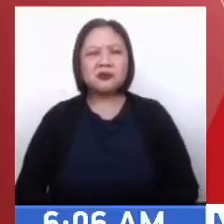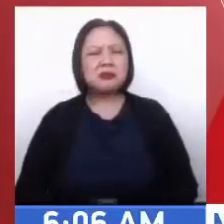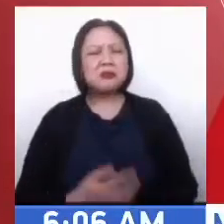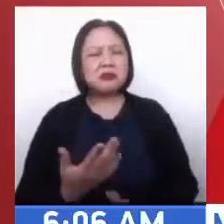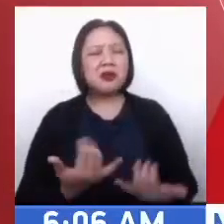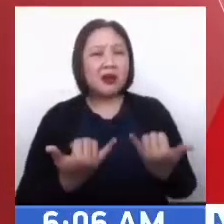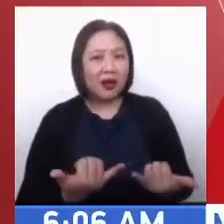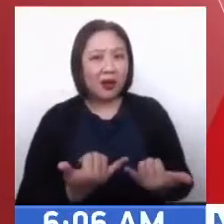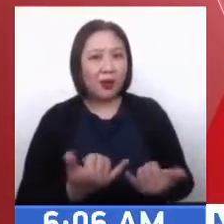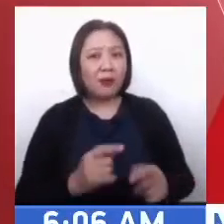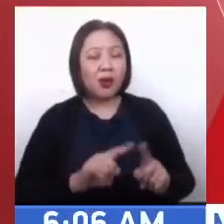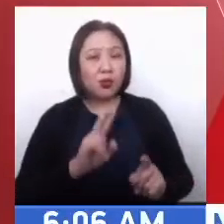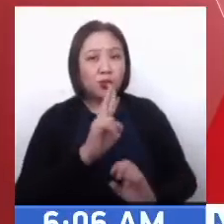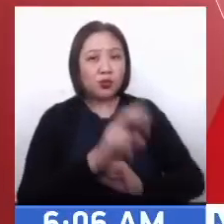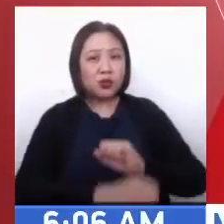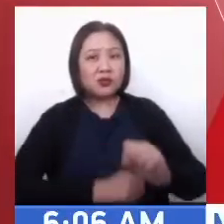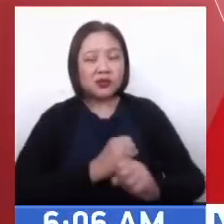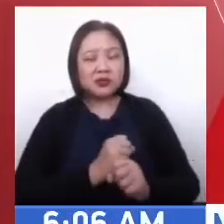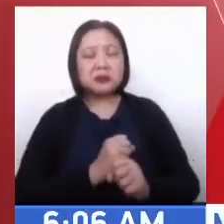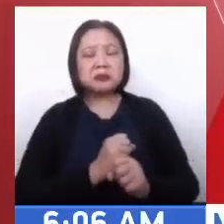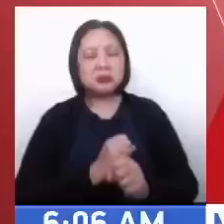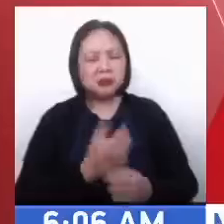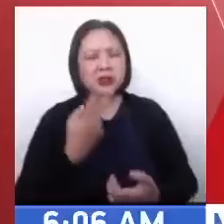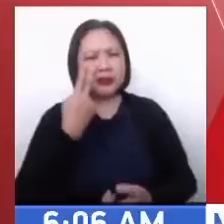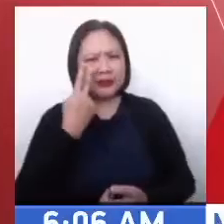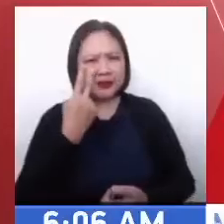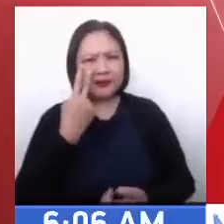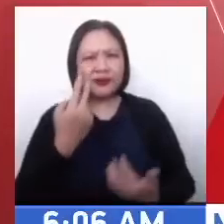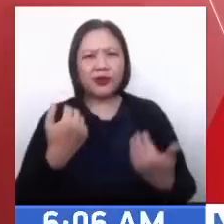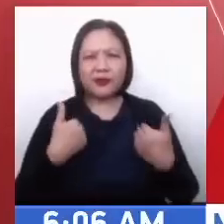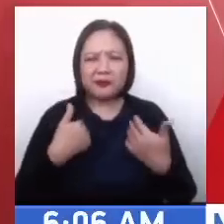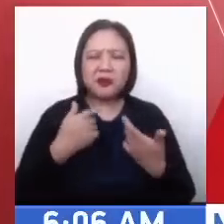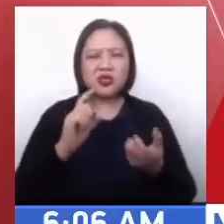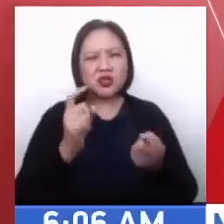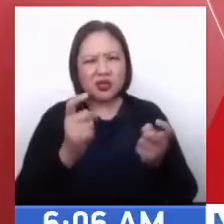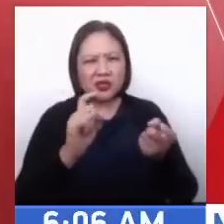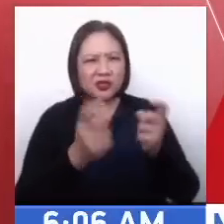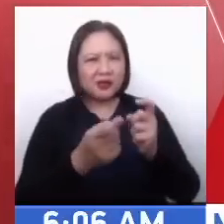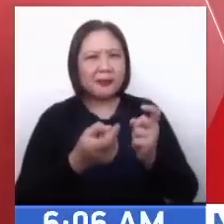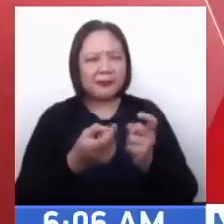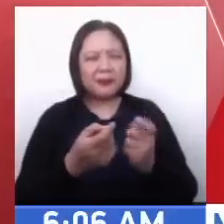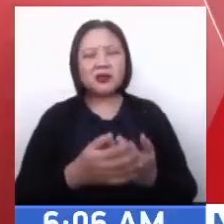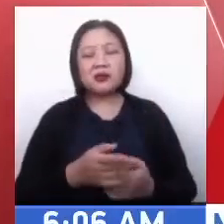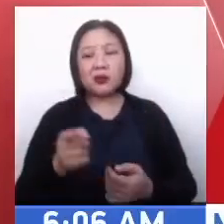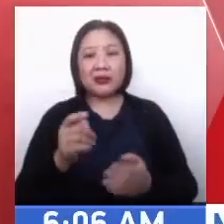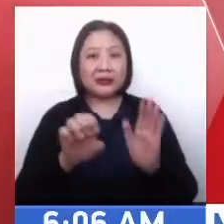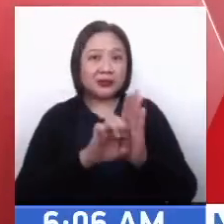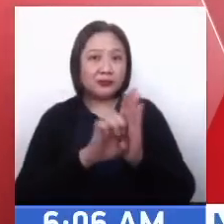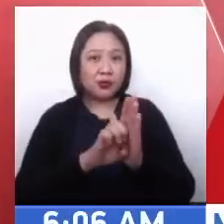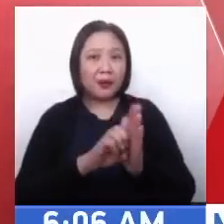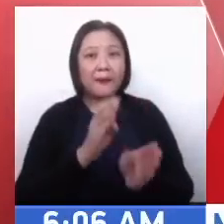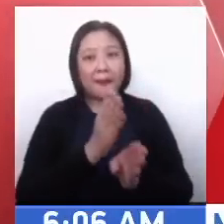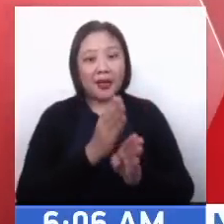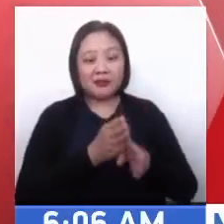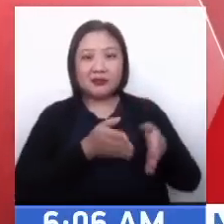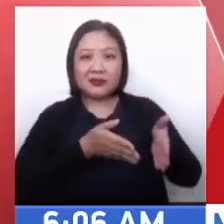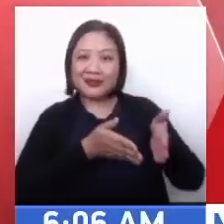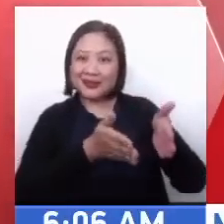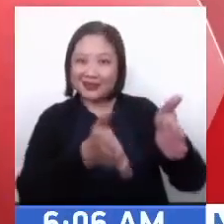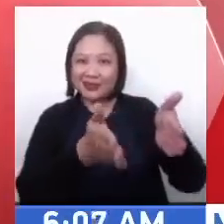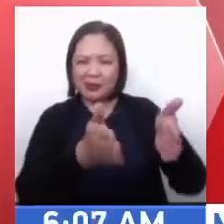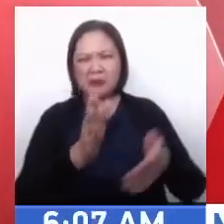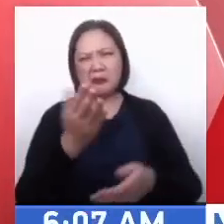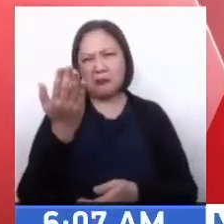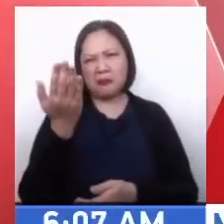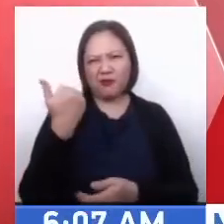talagang parang nakikita natin may mga pagbabago. Halimbawa na lang sa mga bus lanes, ano, di ba? Dati, pwede sila magbaba. Eh, pero